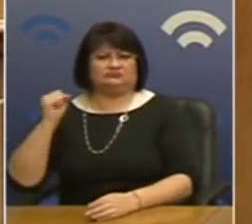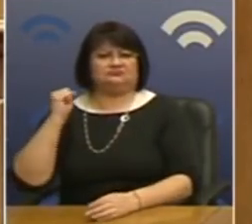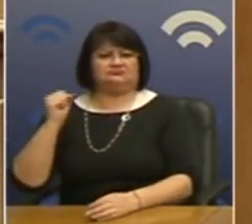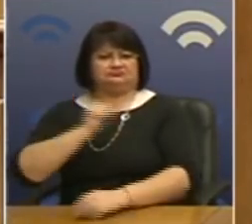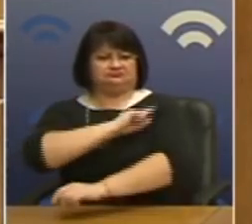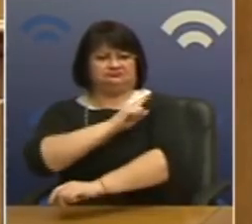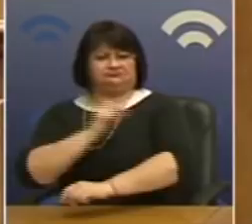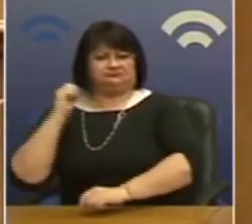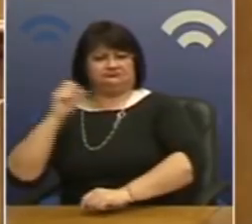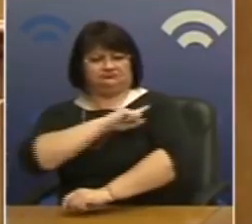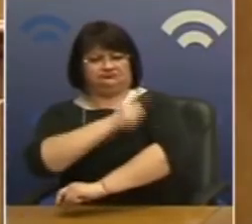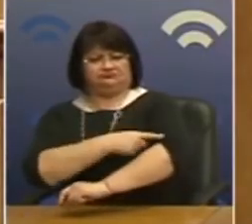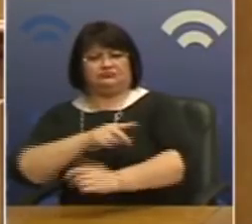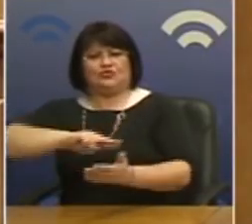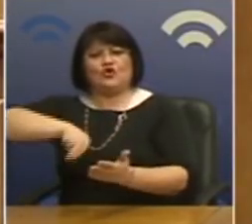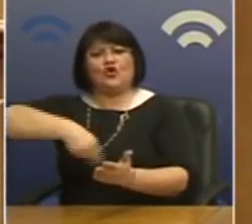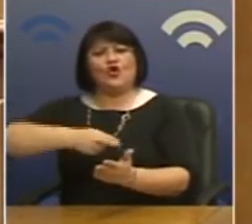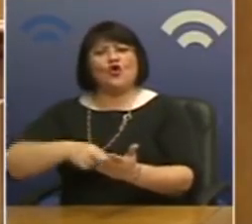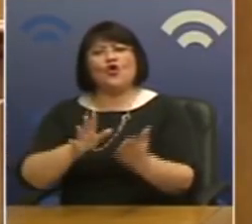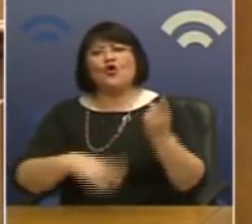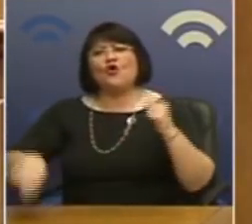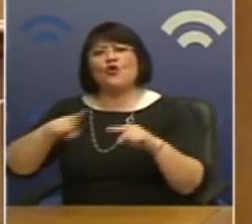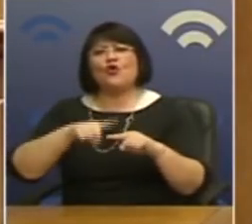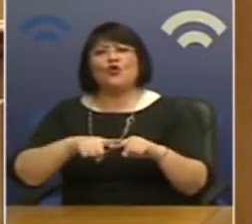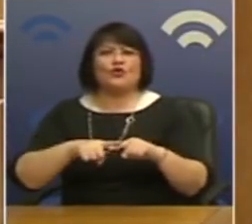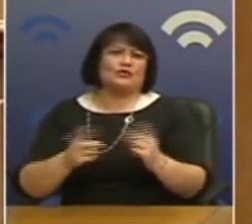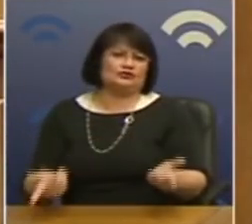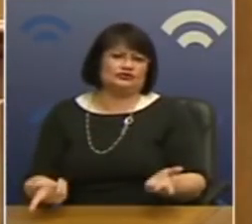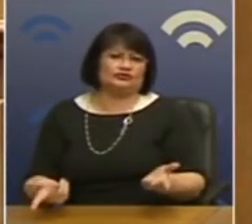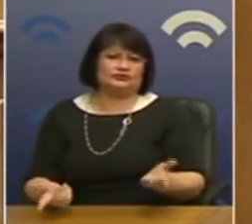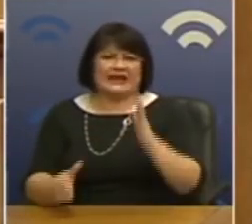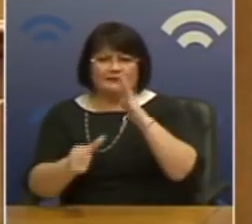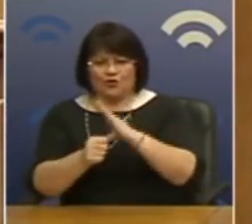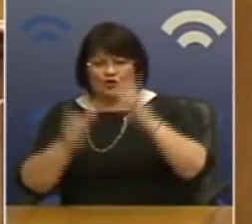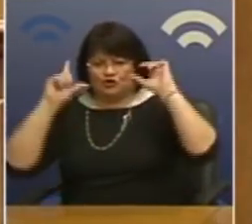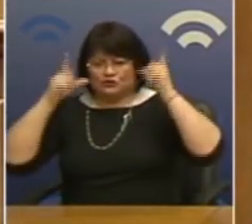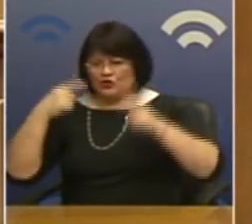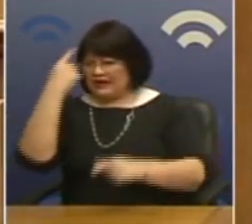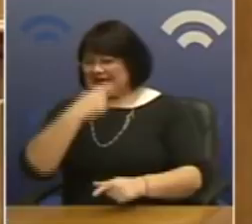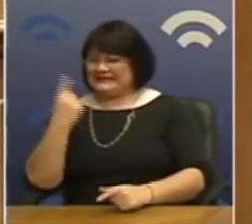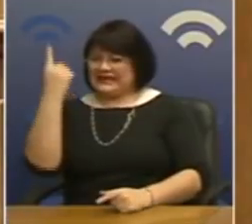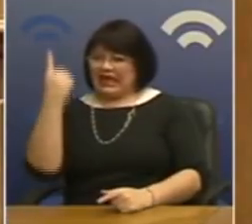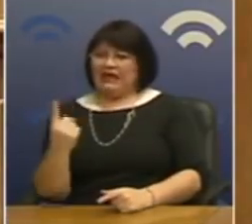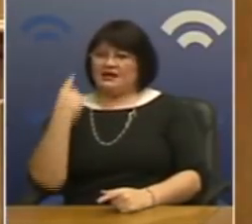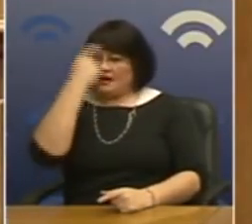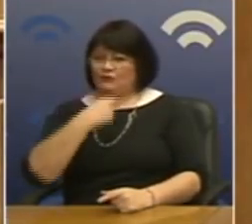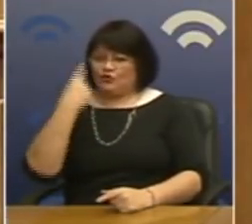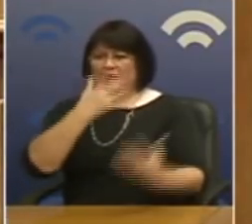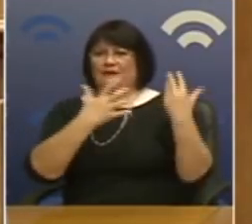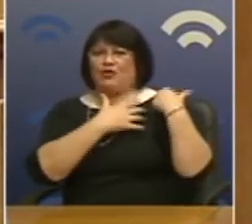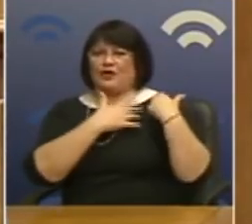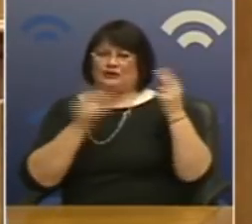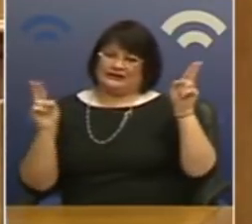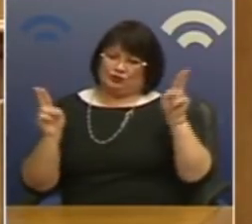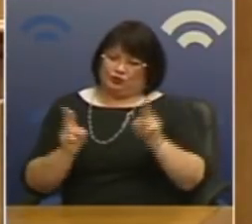του. Δηλαδή το ρόλο ενός μονοπρόσωπου θεσμού, ακόμα και με τις περιορισμένες σχετικά αρμοδιότητες που έχει